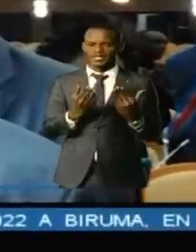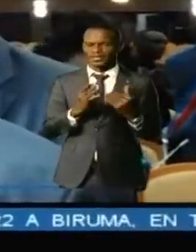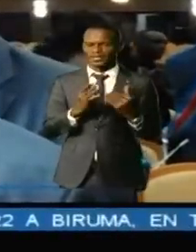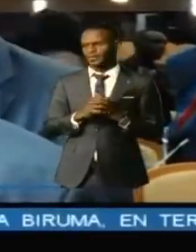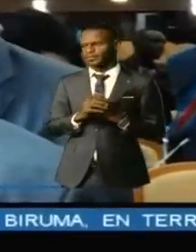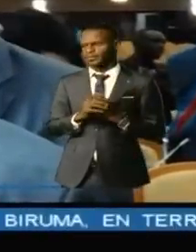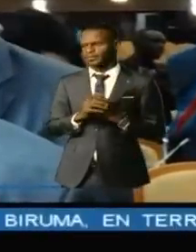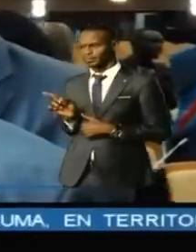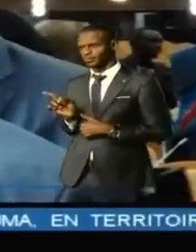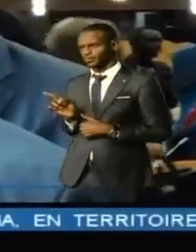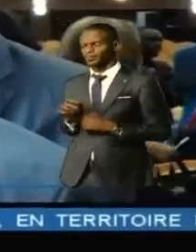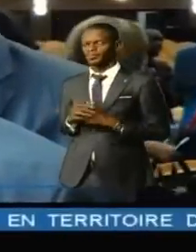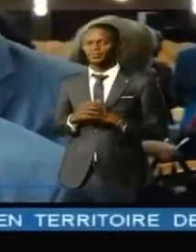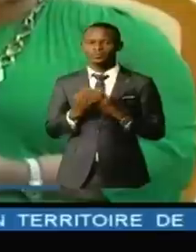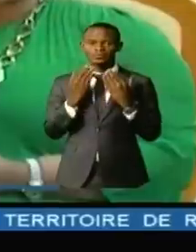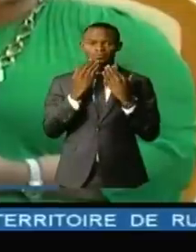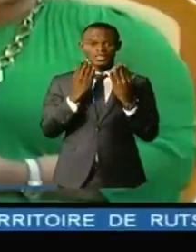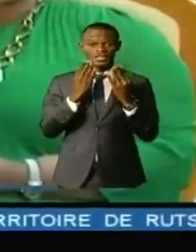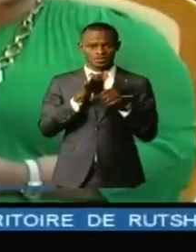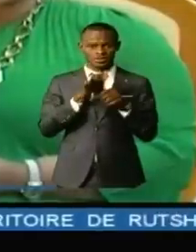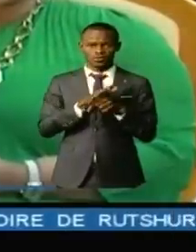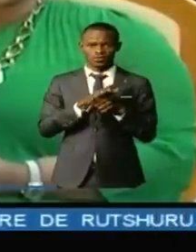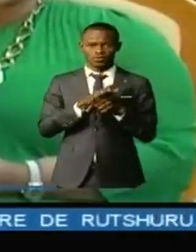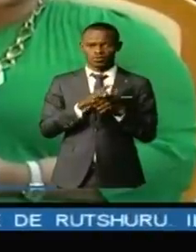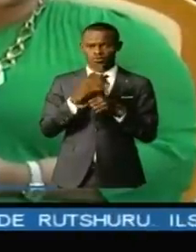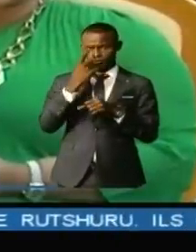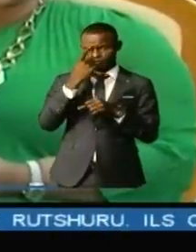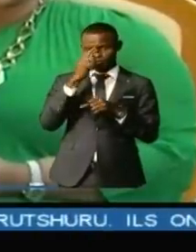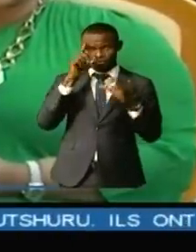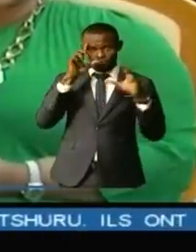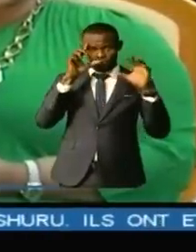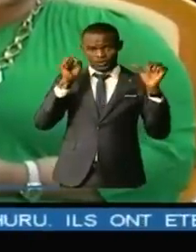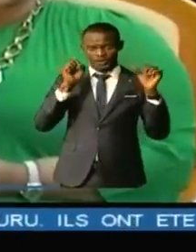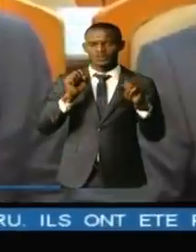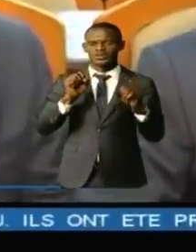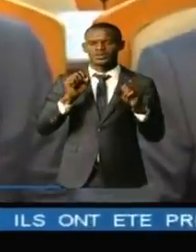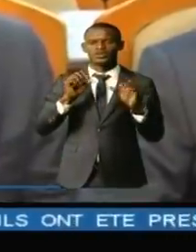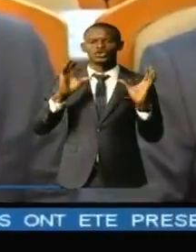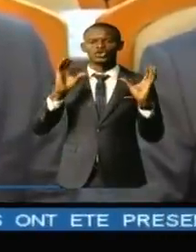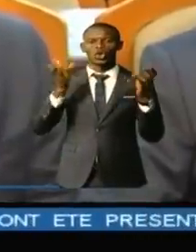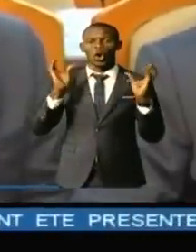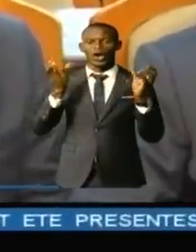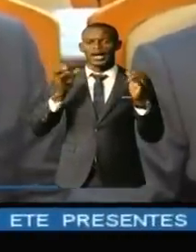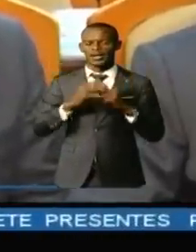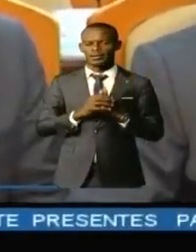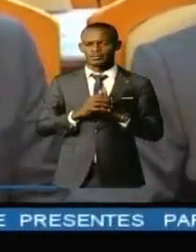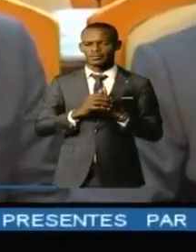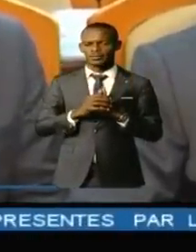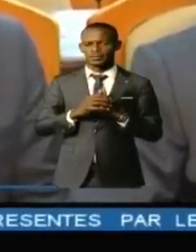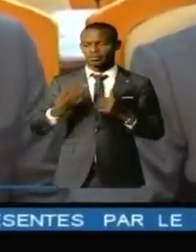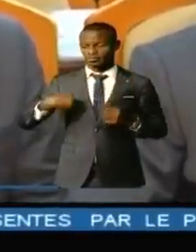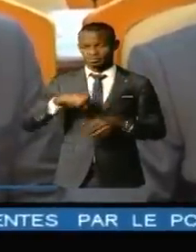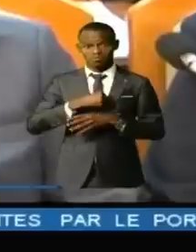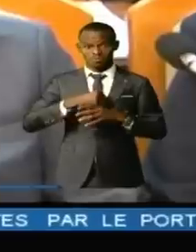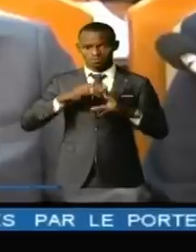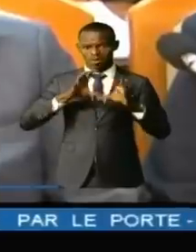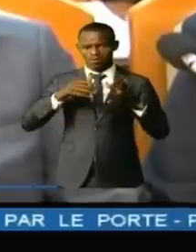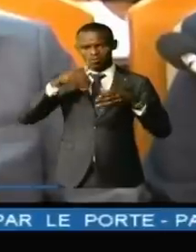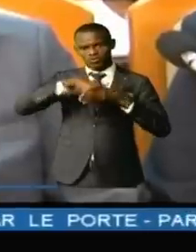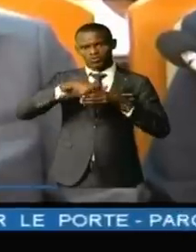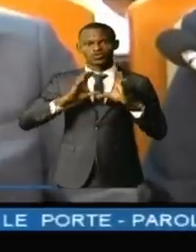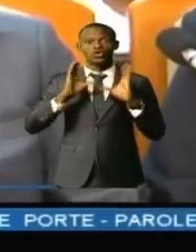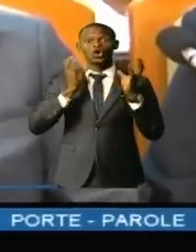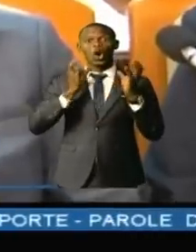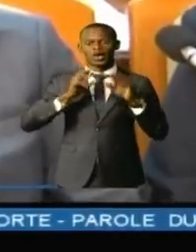au président du Congrès, aux distingués membres du bureau du Congrès et à tous